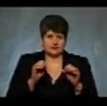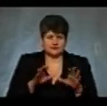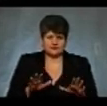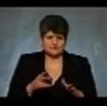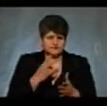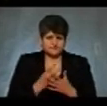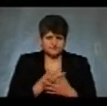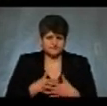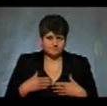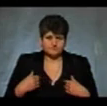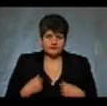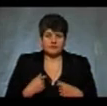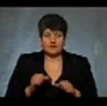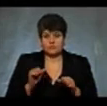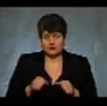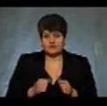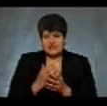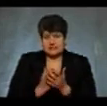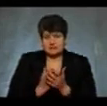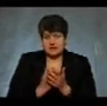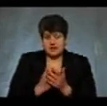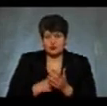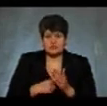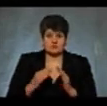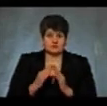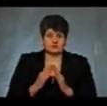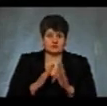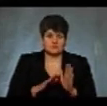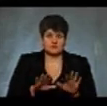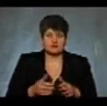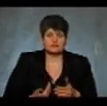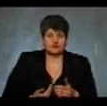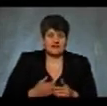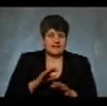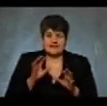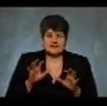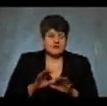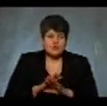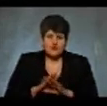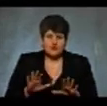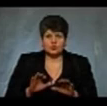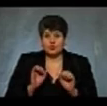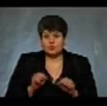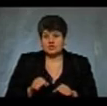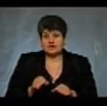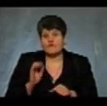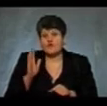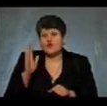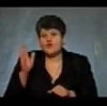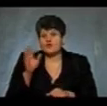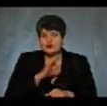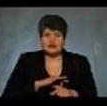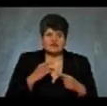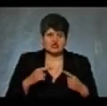так, ймовірні злочинці зберігають себе по місці проживання незаконно і для можливого там використання десь в якихось